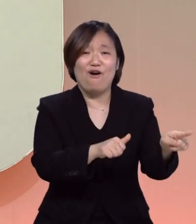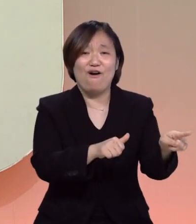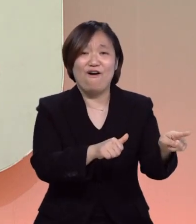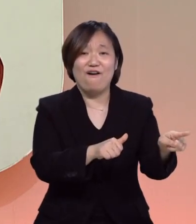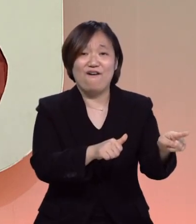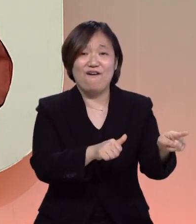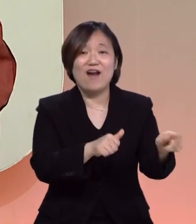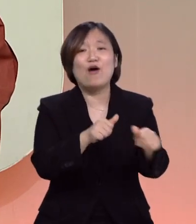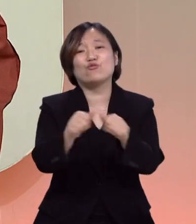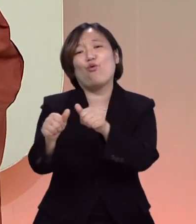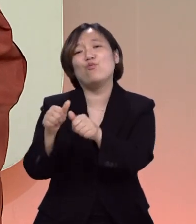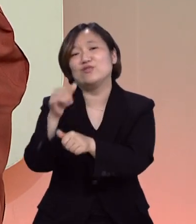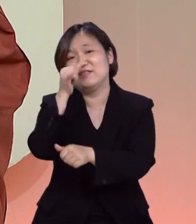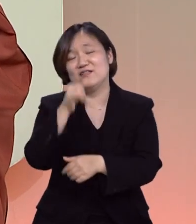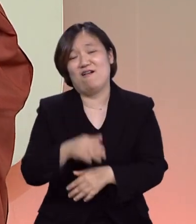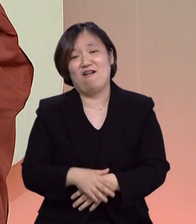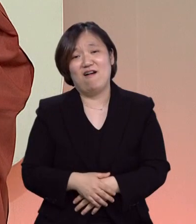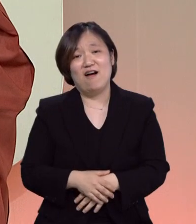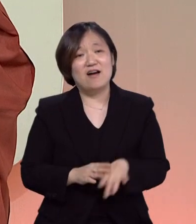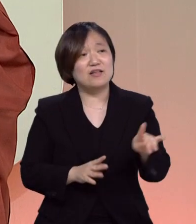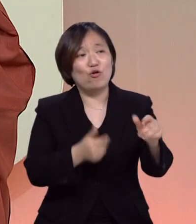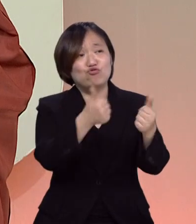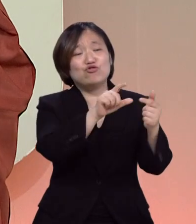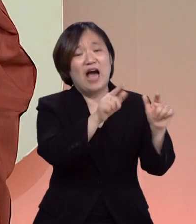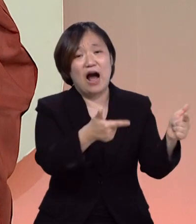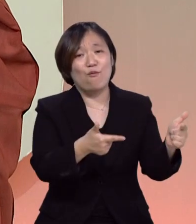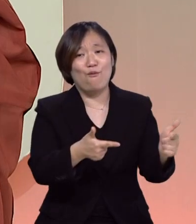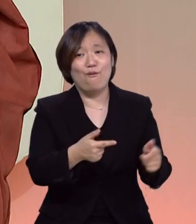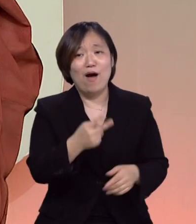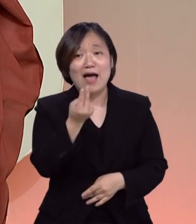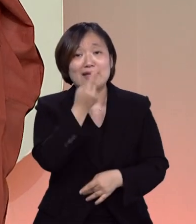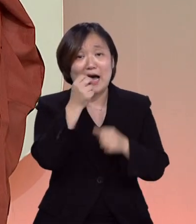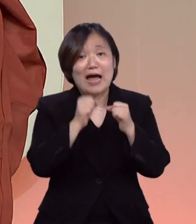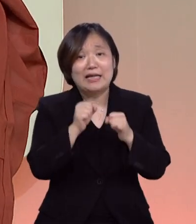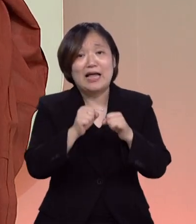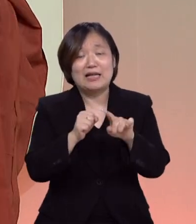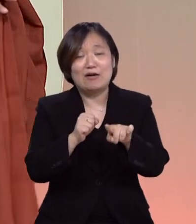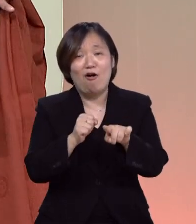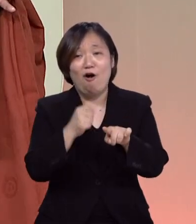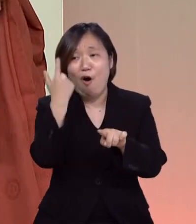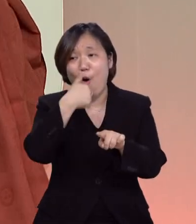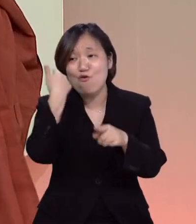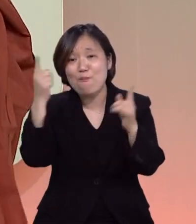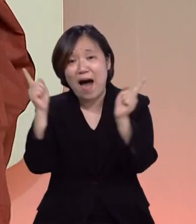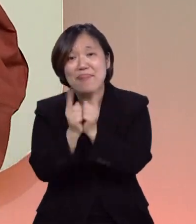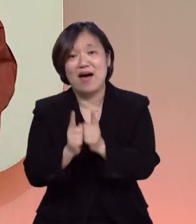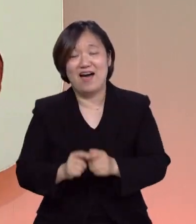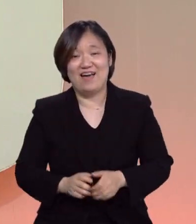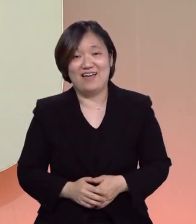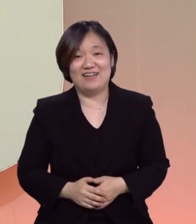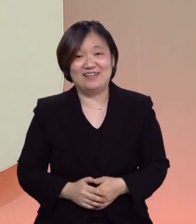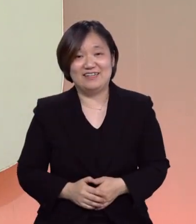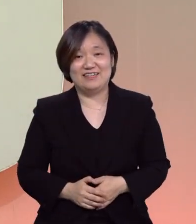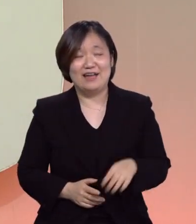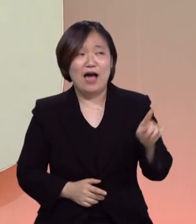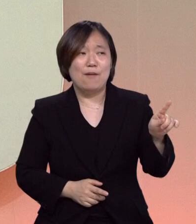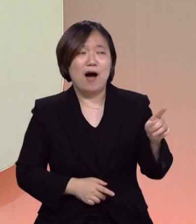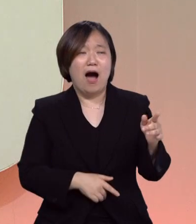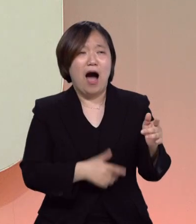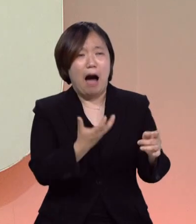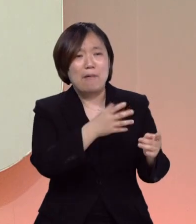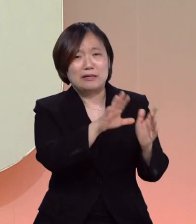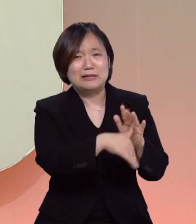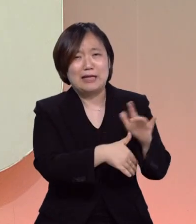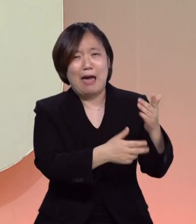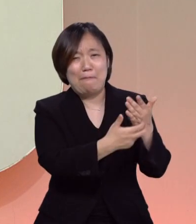그러니까 너 살아있다는 거 얼굴 좀 보여 줘라 그러니까 아마 그 현각쌤이 병원에 갔을 때 신도들 몇 분이 따라갔나